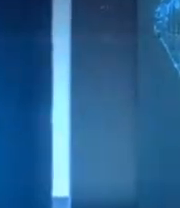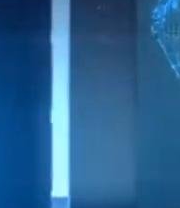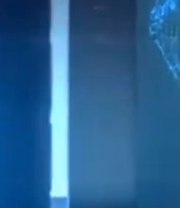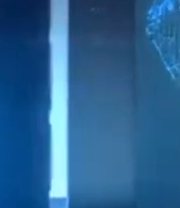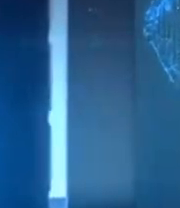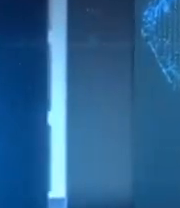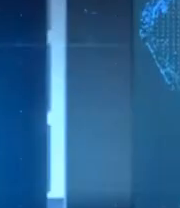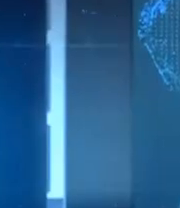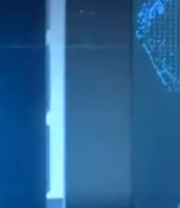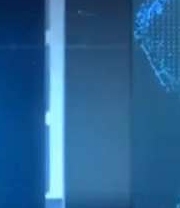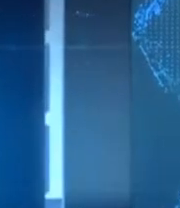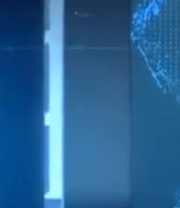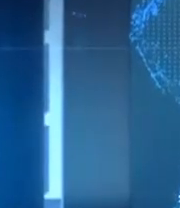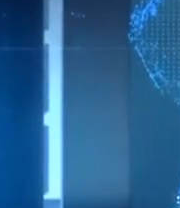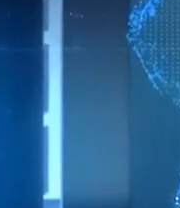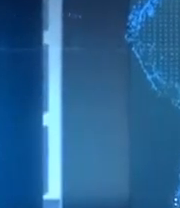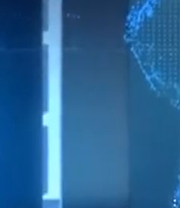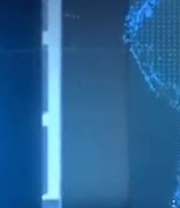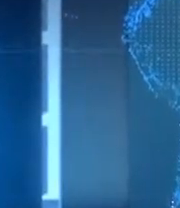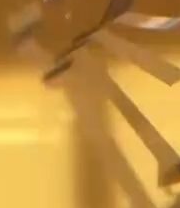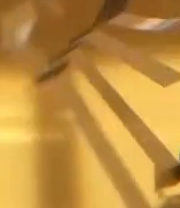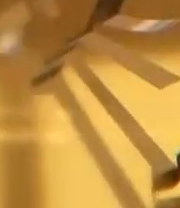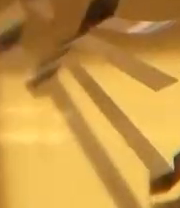Жазира Исаева, Жаслан Шынкенже, Жетісу телеарнасы.